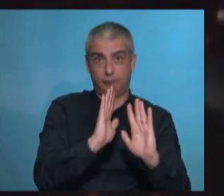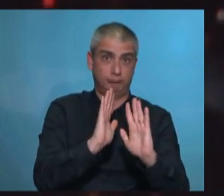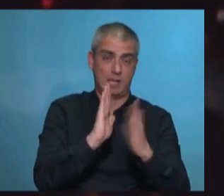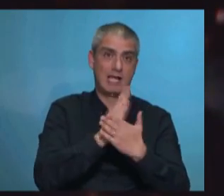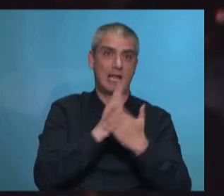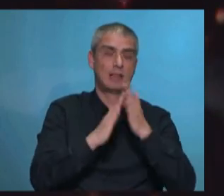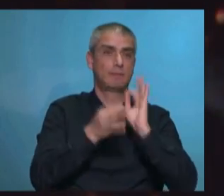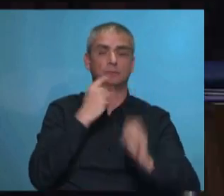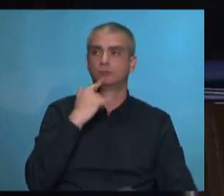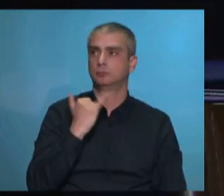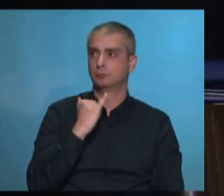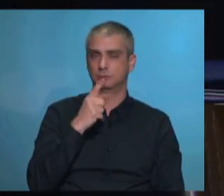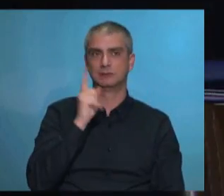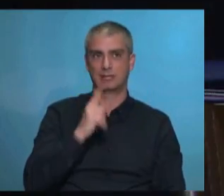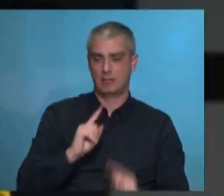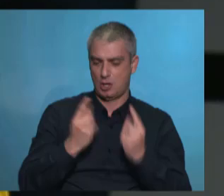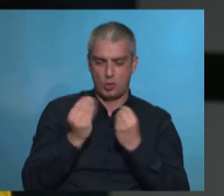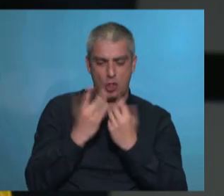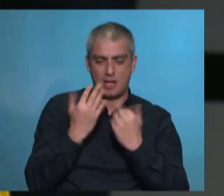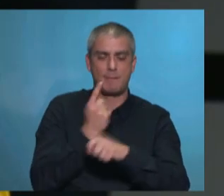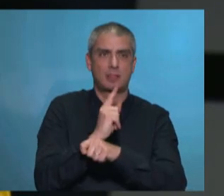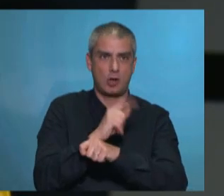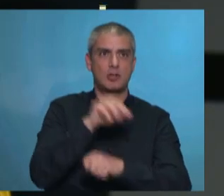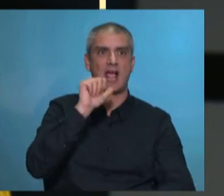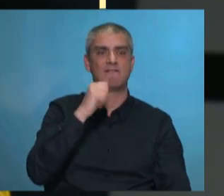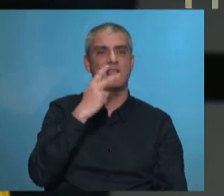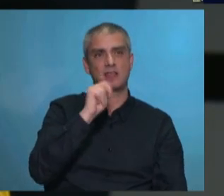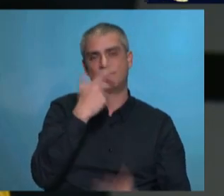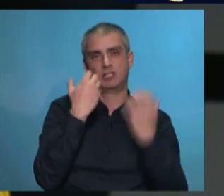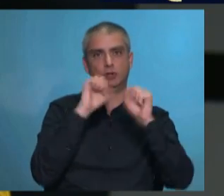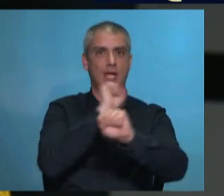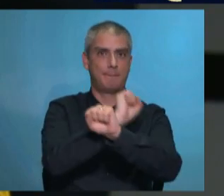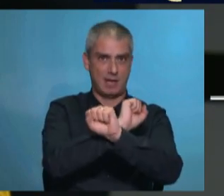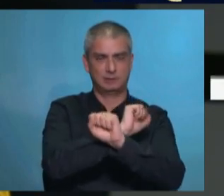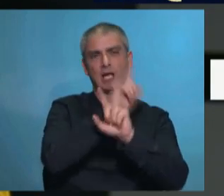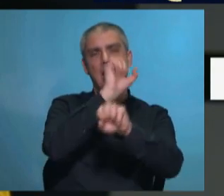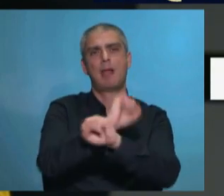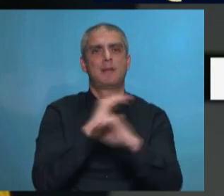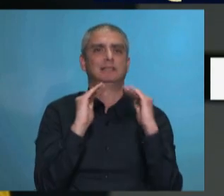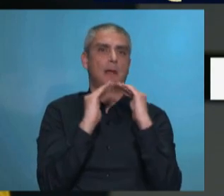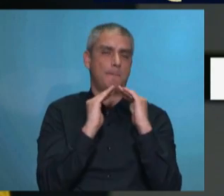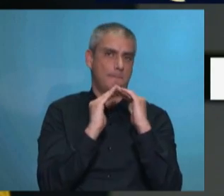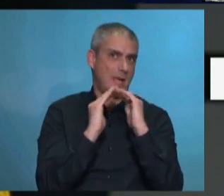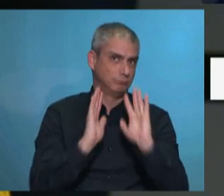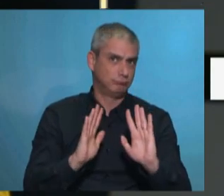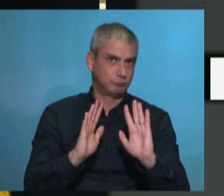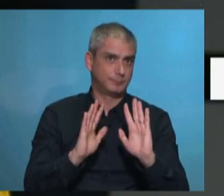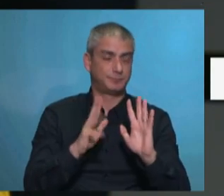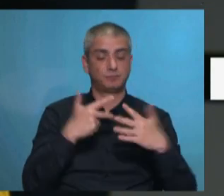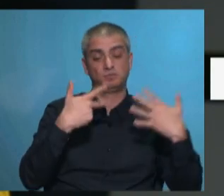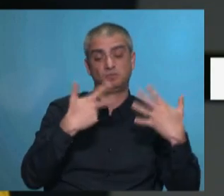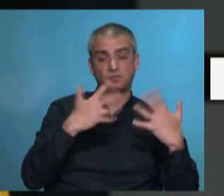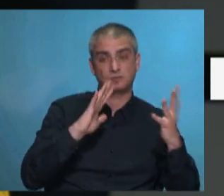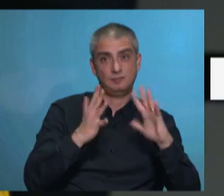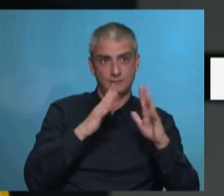המשפט. נכון, זה אמור לקרות ממש בדקות הקרובות. אפי נווה השתחרר ממעצר למעצר בית בין 8 ימים,